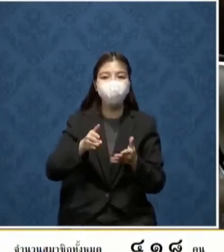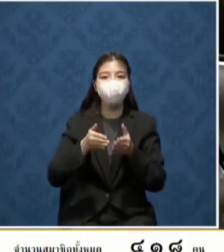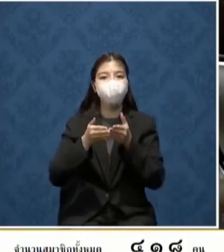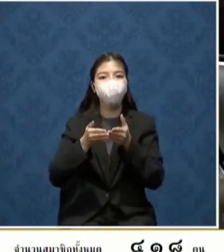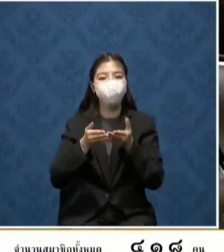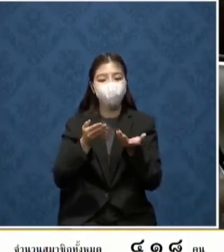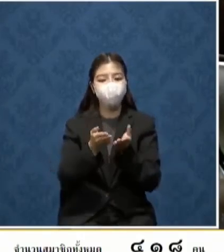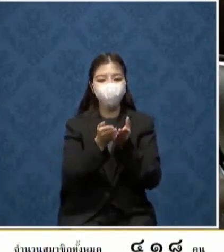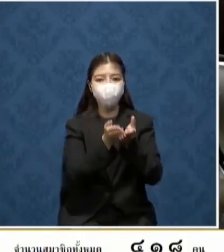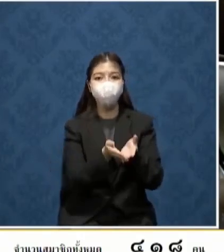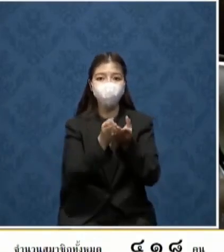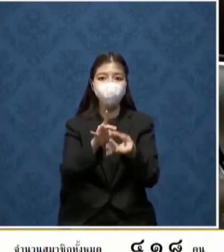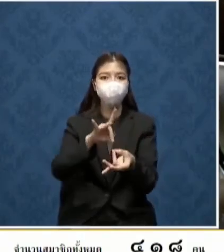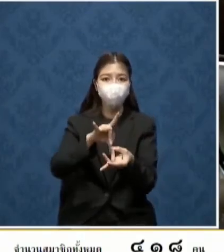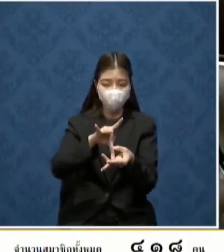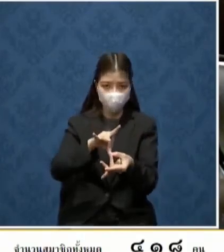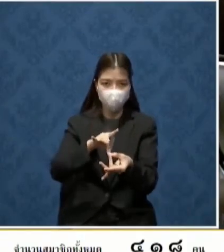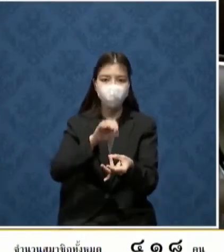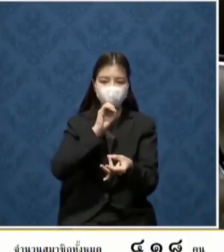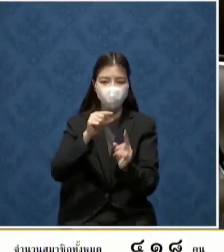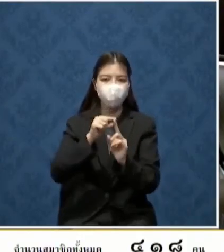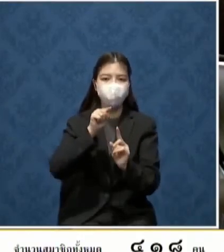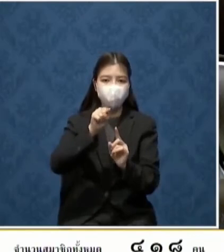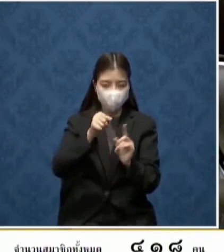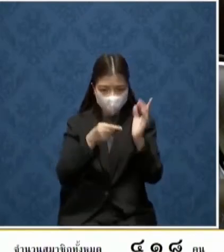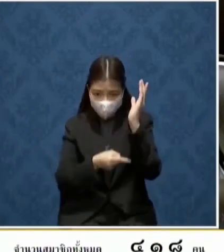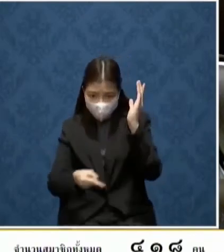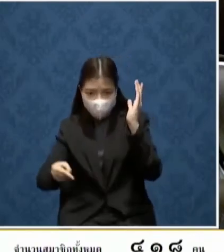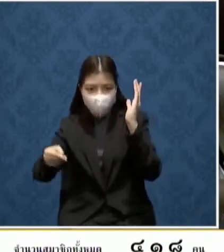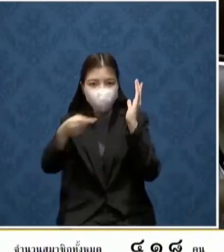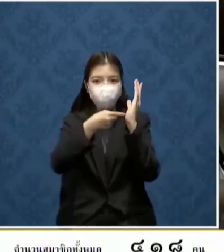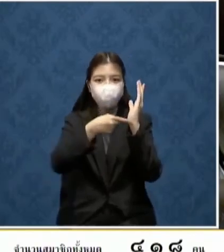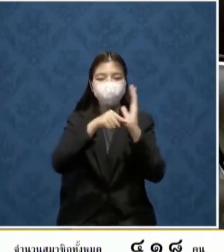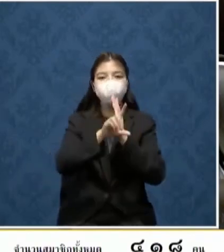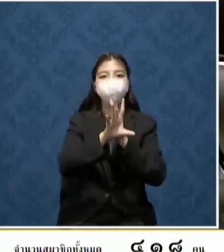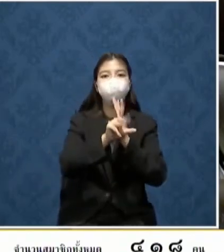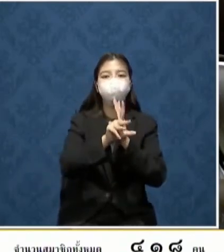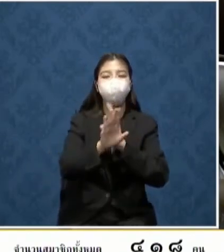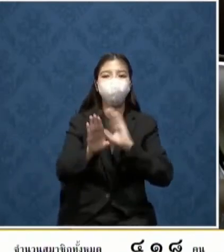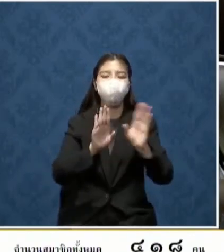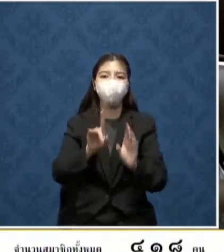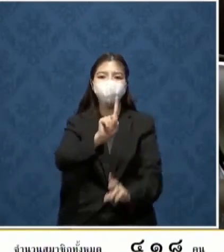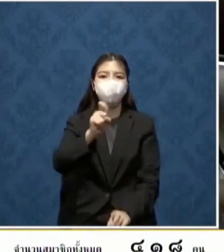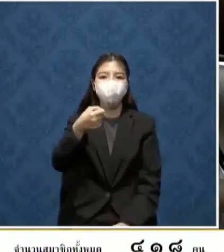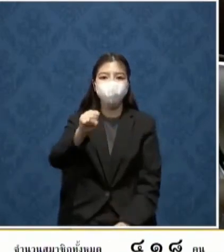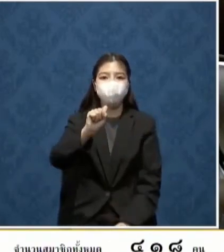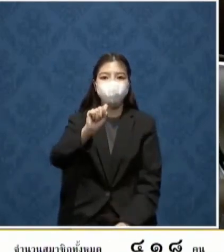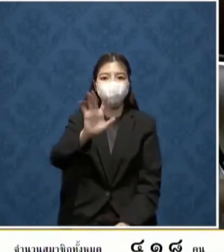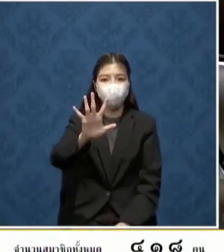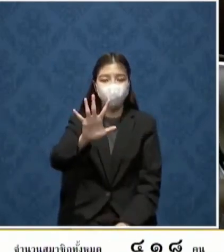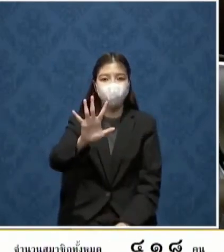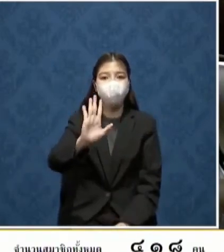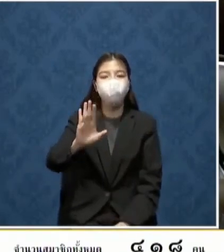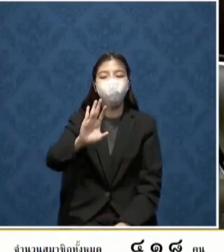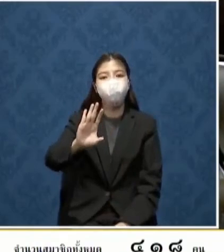ถูกใครไม่รู้ครั สั่งใหเดินทางกลับไปที่สัตหีบ ที่ไลออกไปอีก 115 มัยทะเล